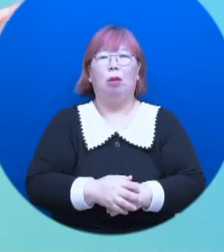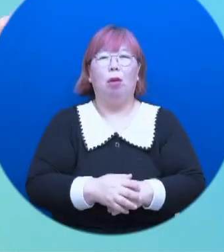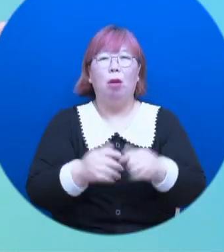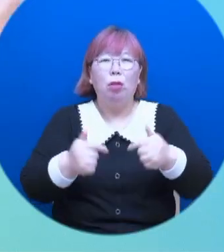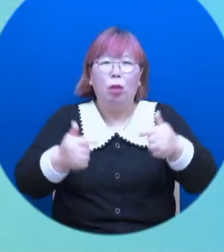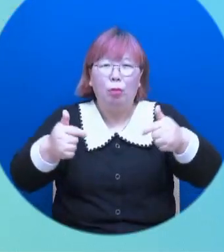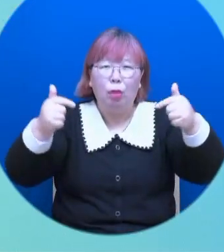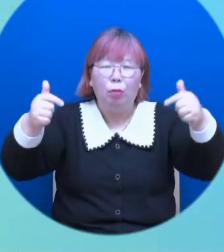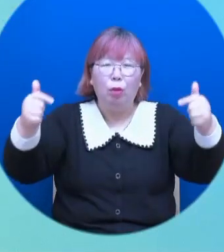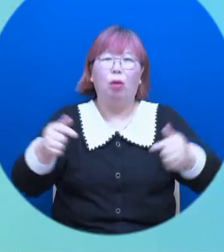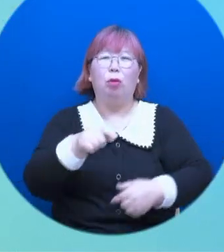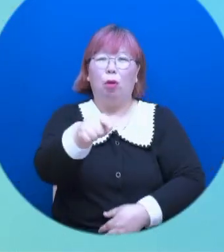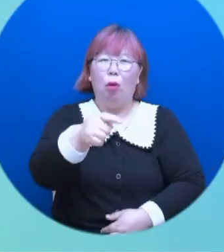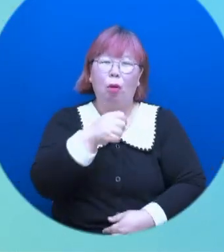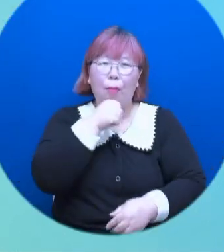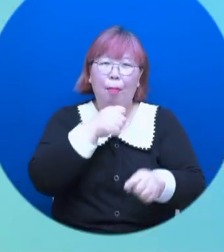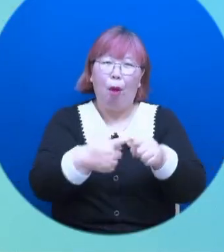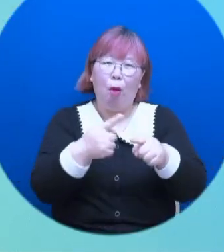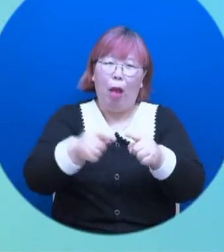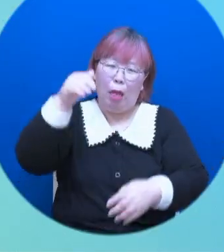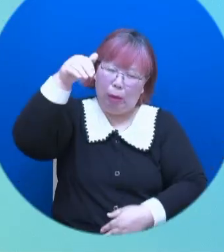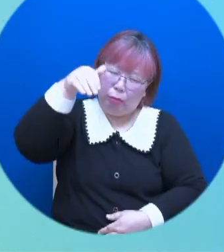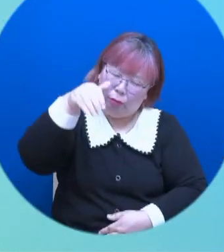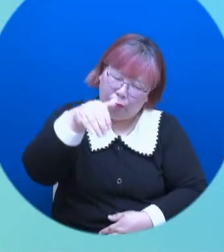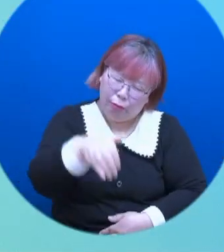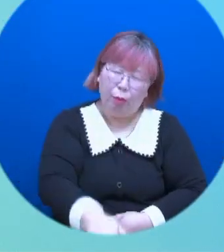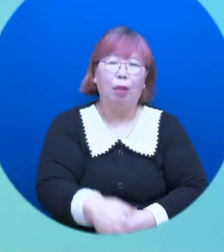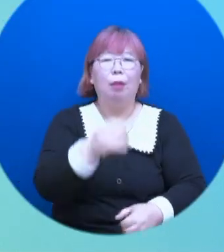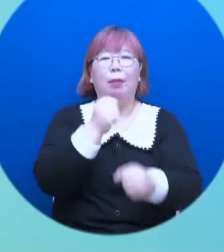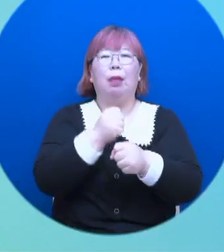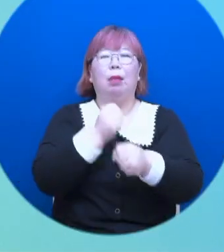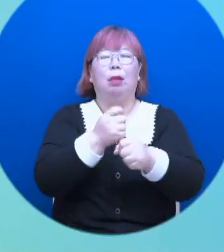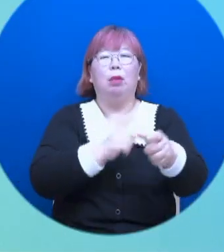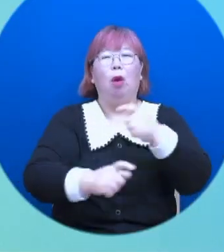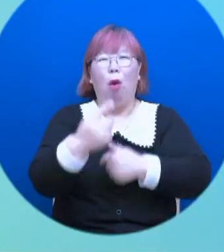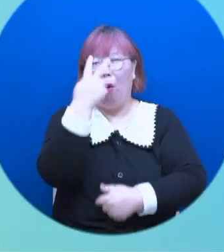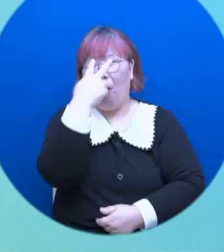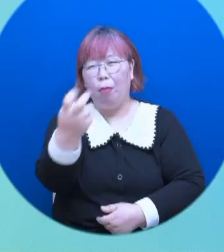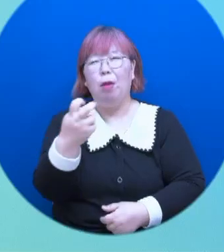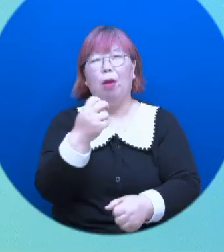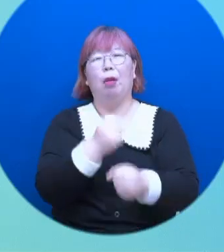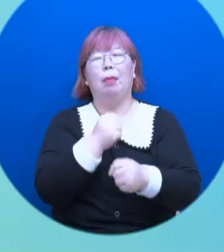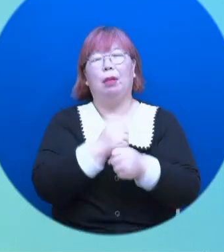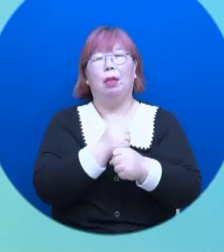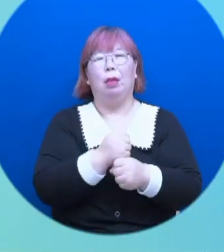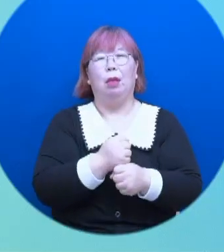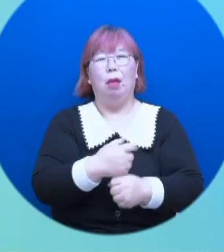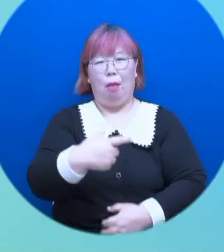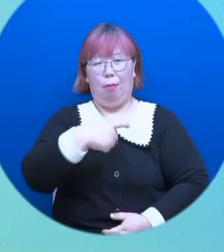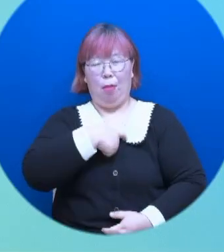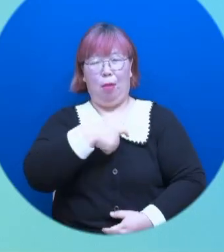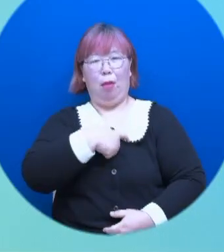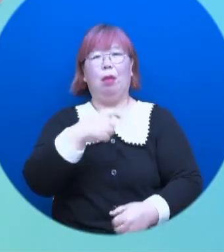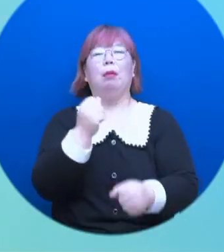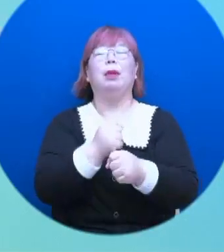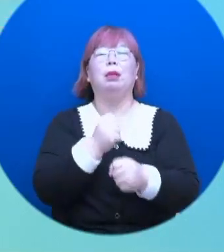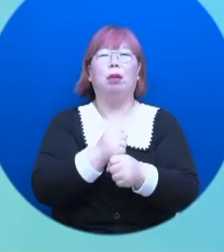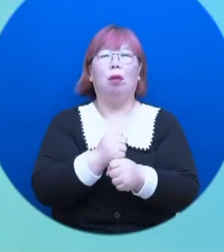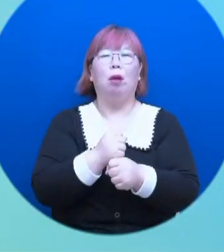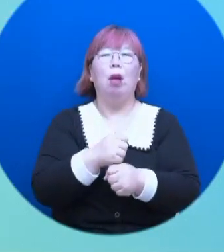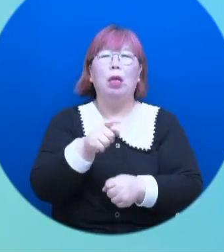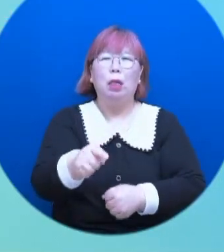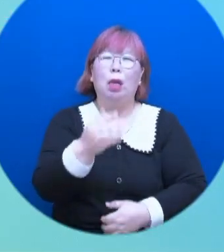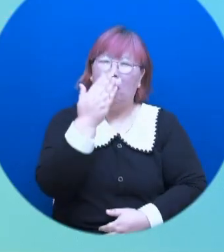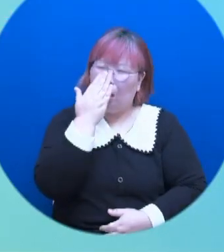더 자신을 평가절하하게 합니다. 점점 더 미워하게 해요. 혐오하게 합니다. 그리고 마치 그것이